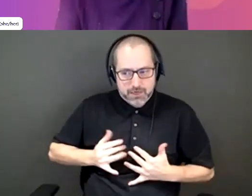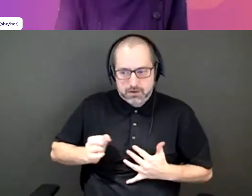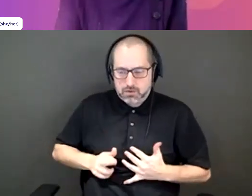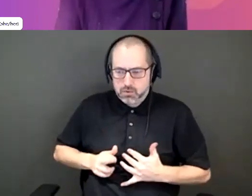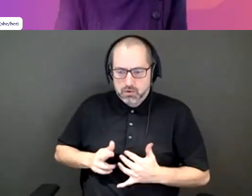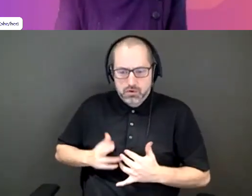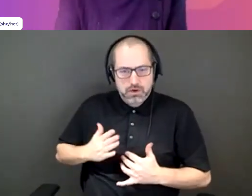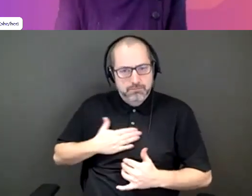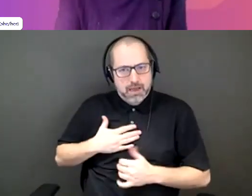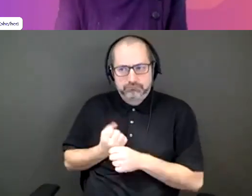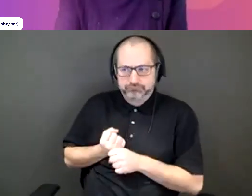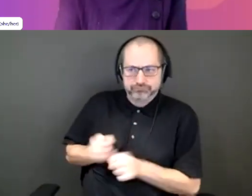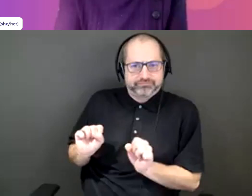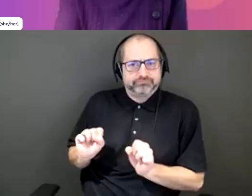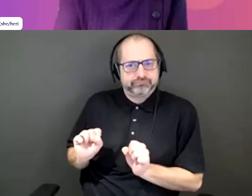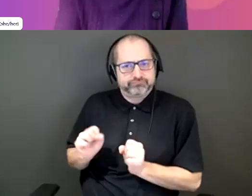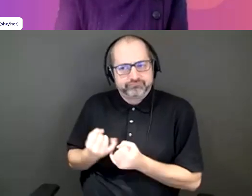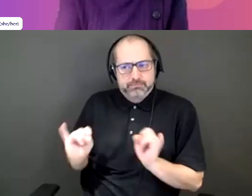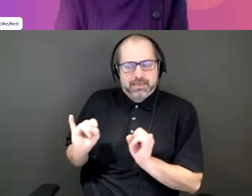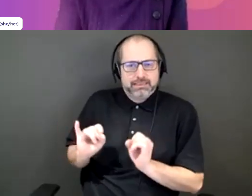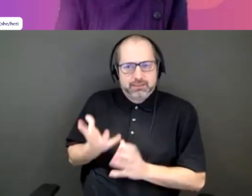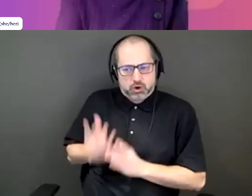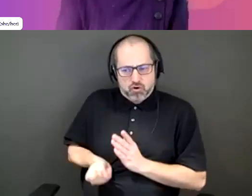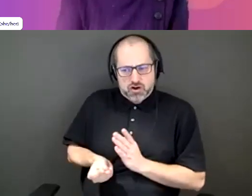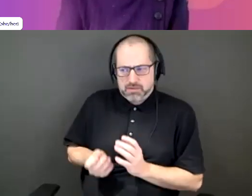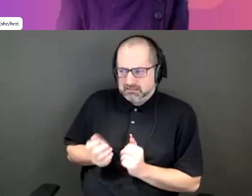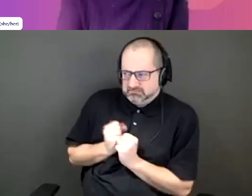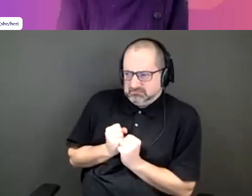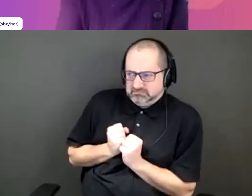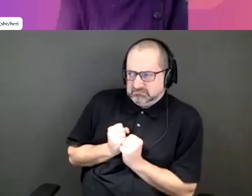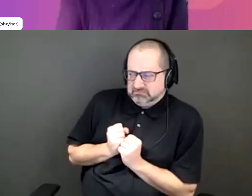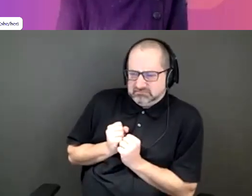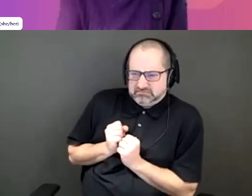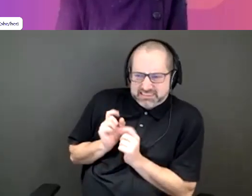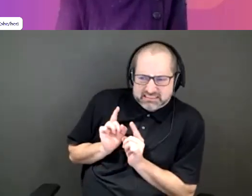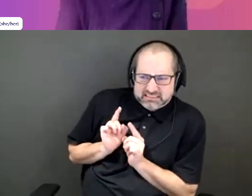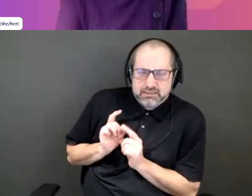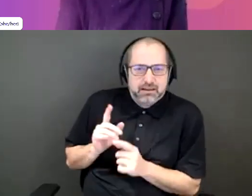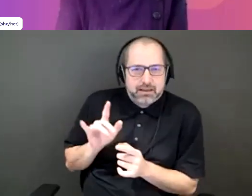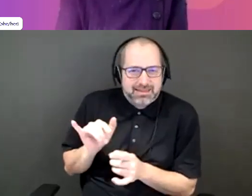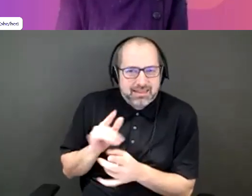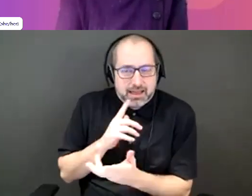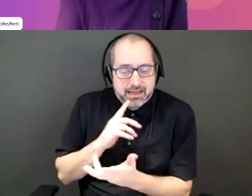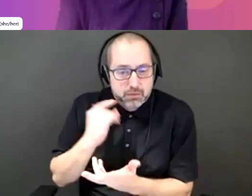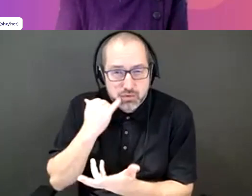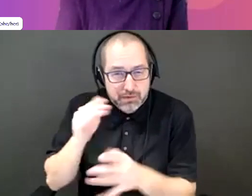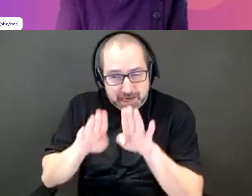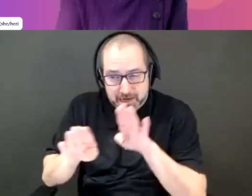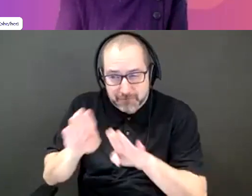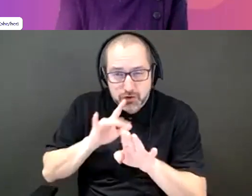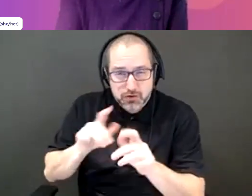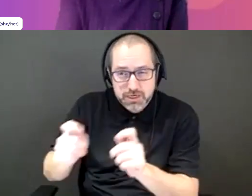comment se sent si on a perdu un sens de droit de regard